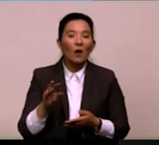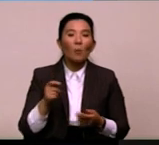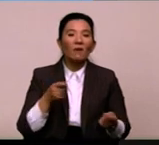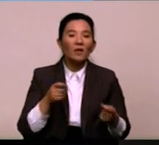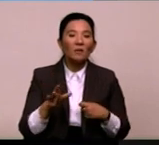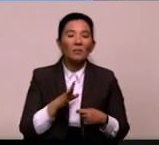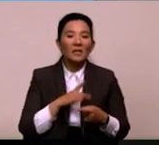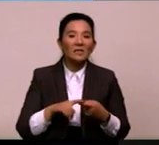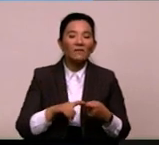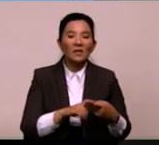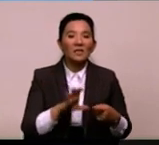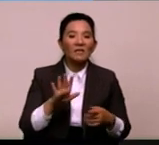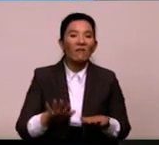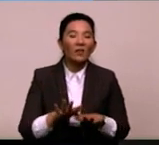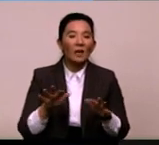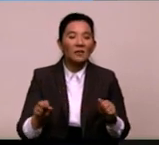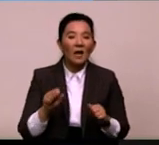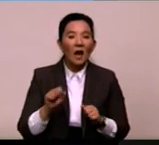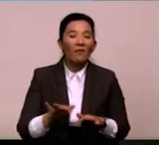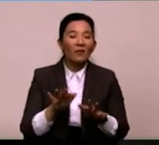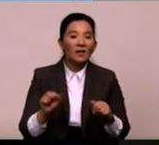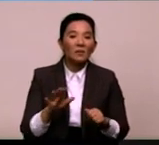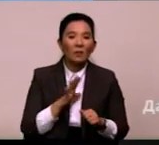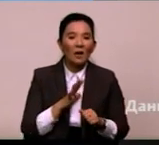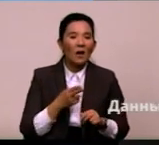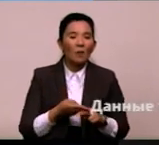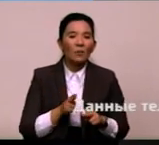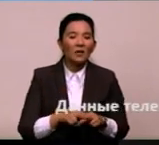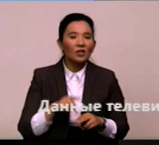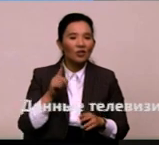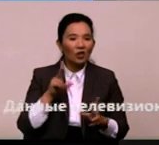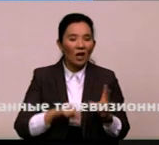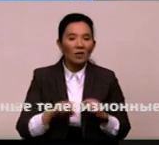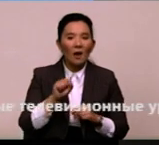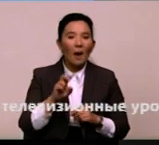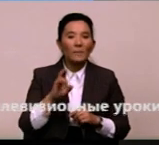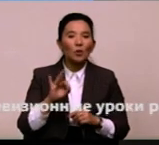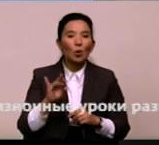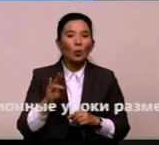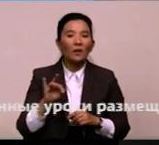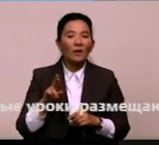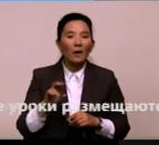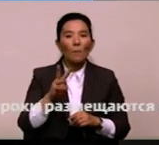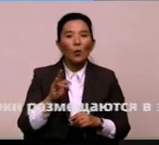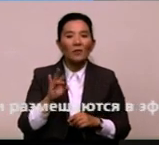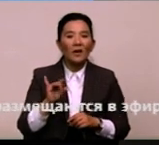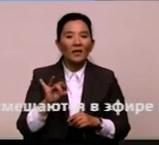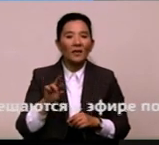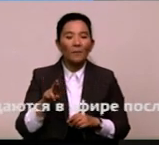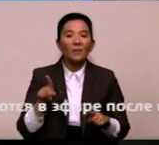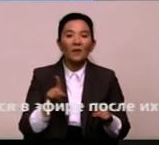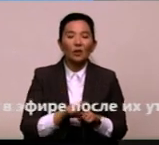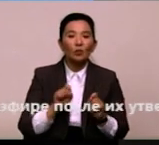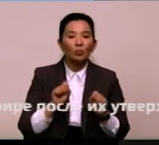было связано с властью, а власть была абсолютной, значит, абсолютная монархия. Также мы